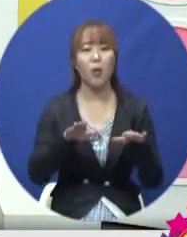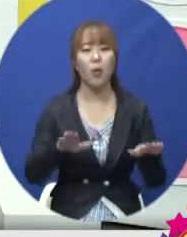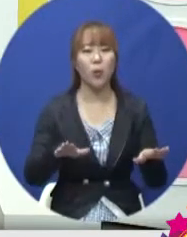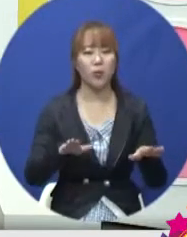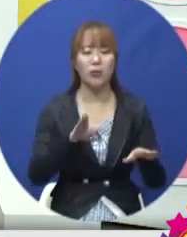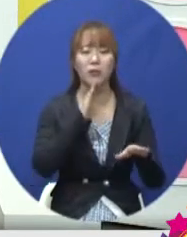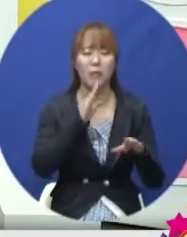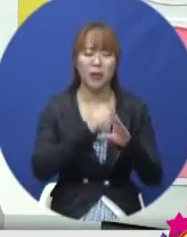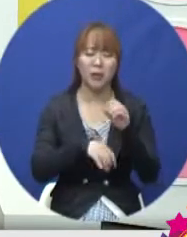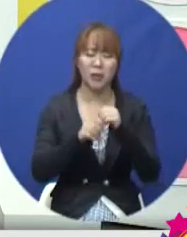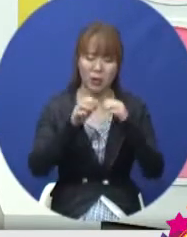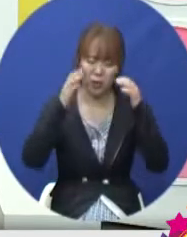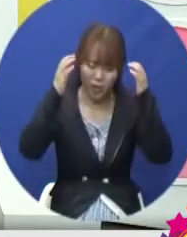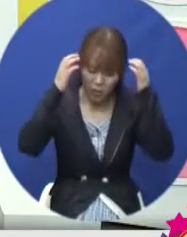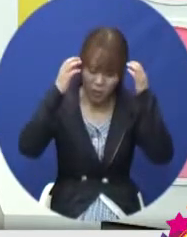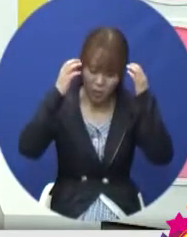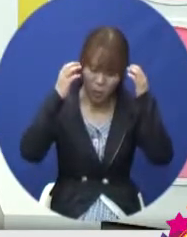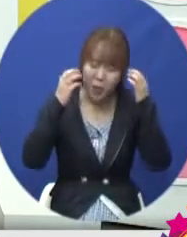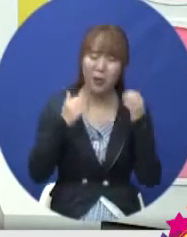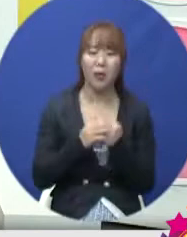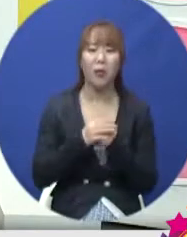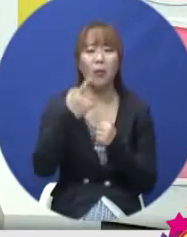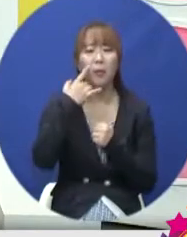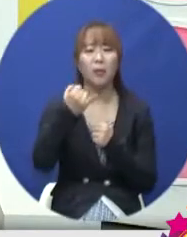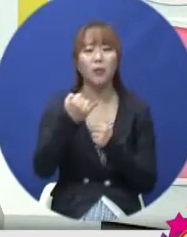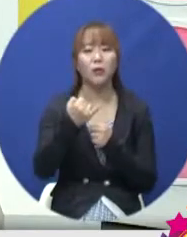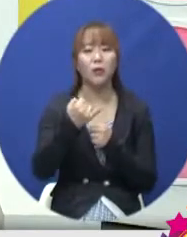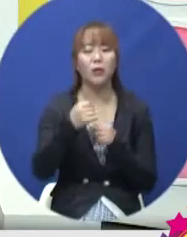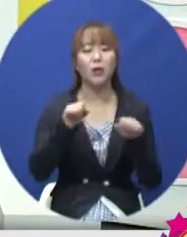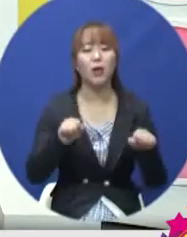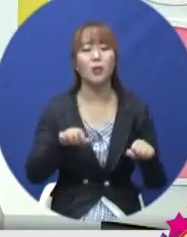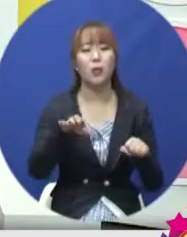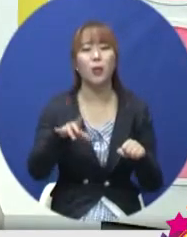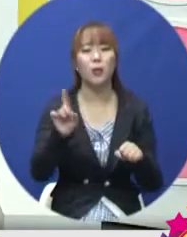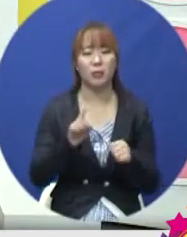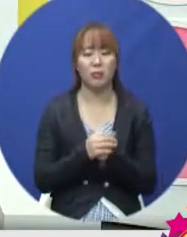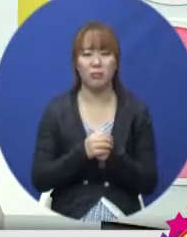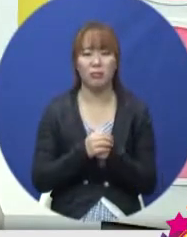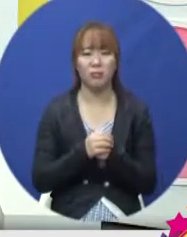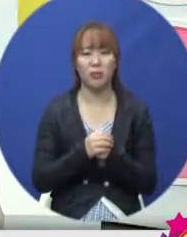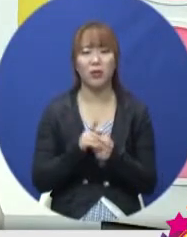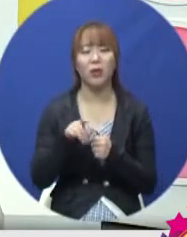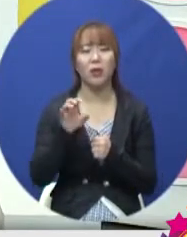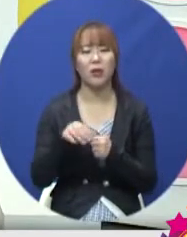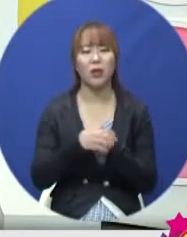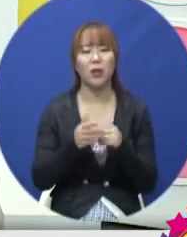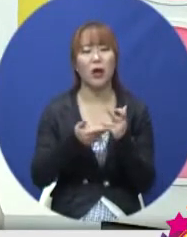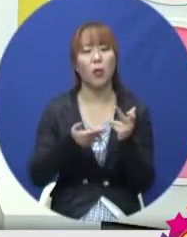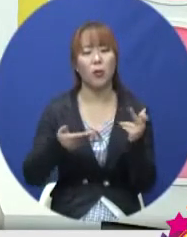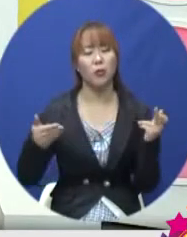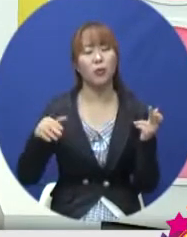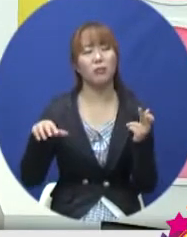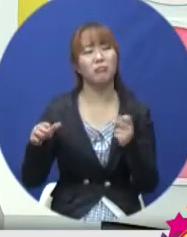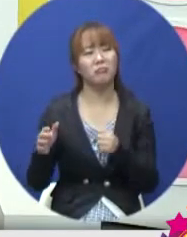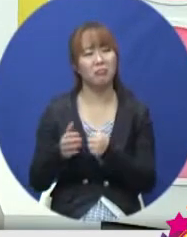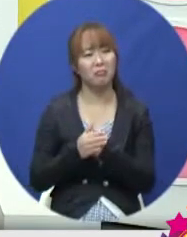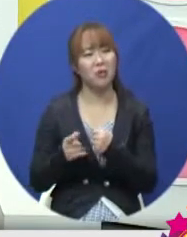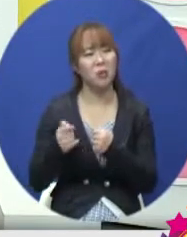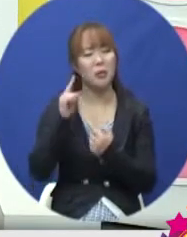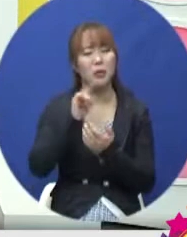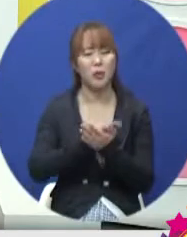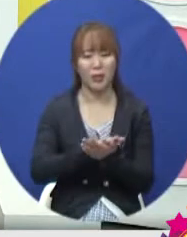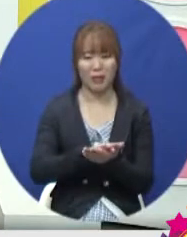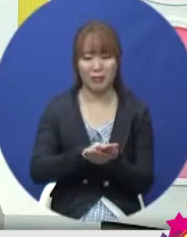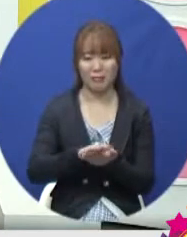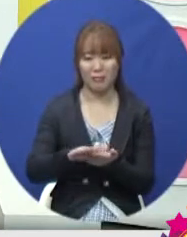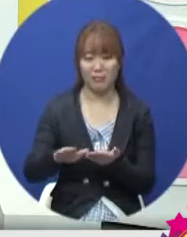오늘은 유난히 더워요 네네 어머니 계신 곳은 어때요? 여기는 강원도라 좀 네. 시원하네요